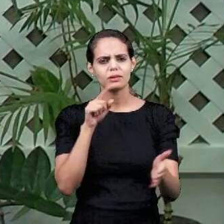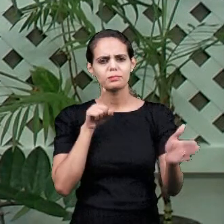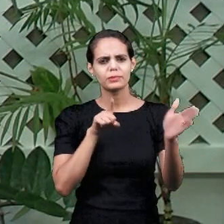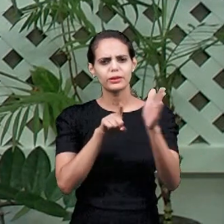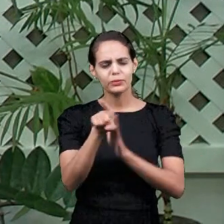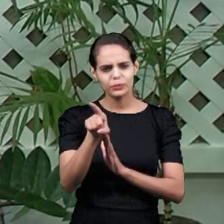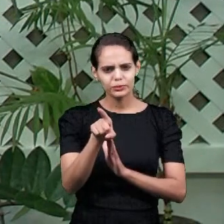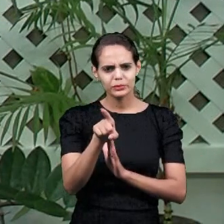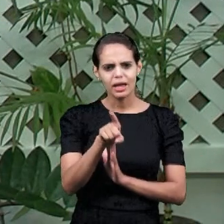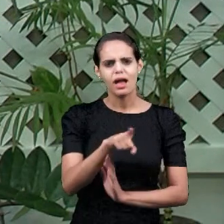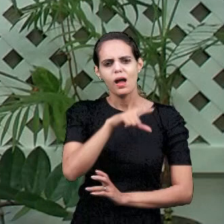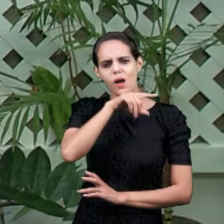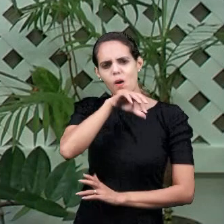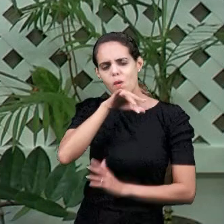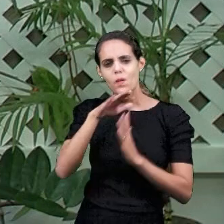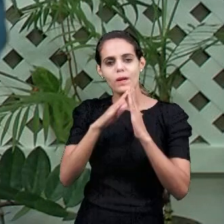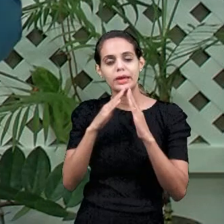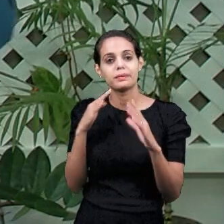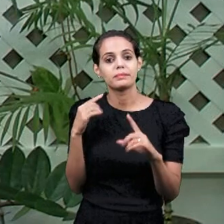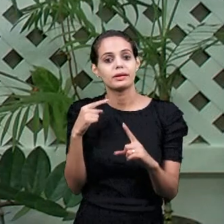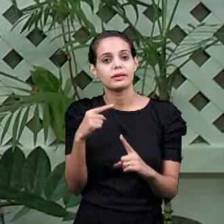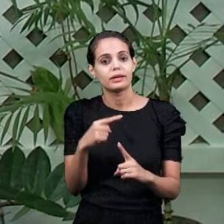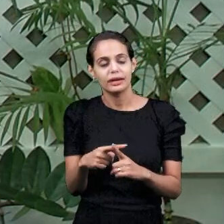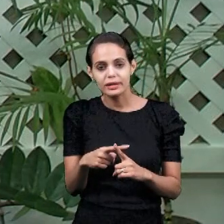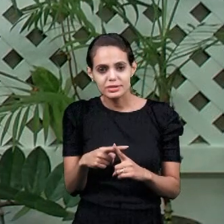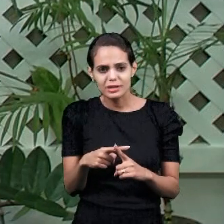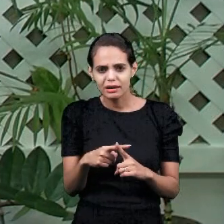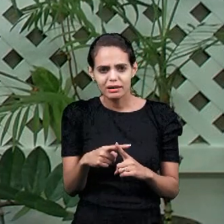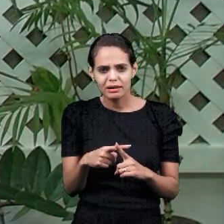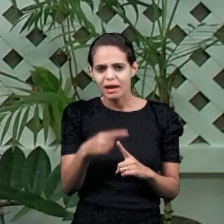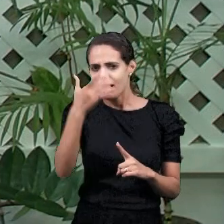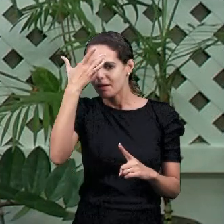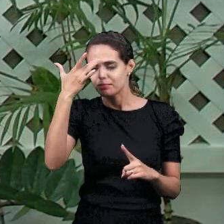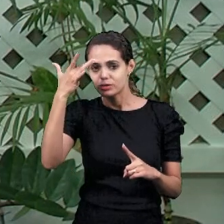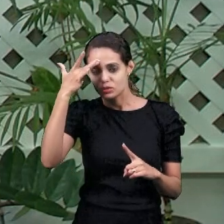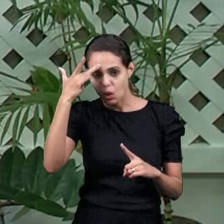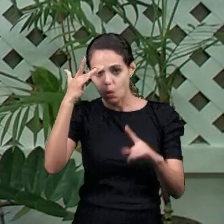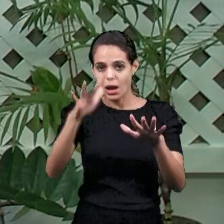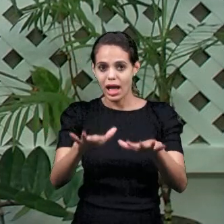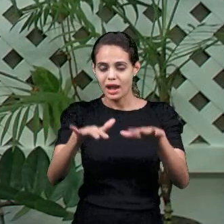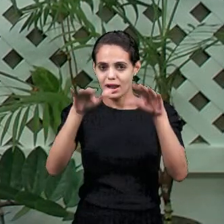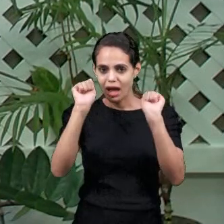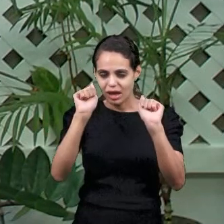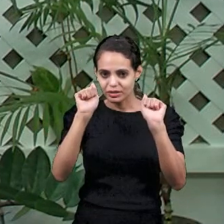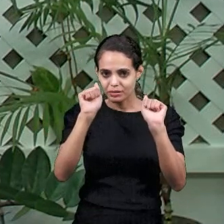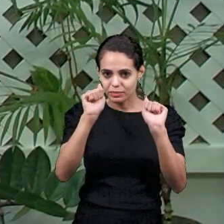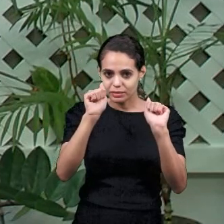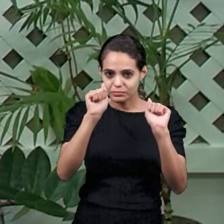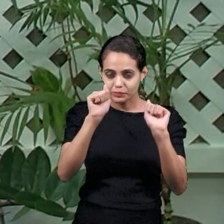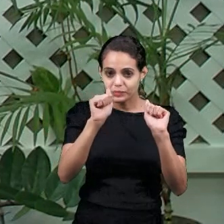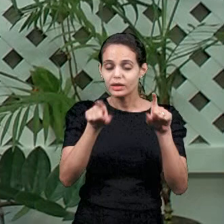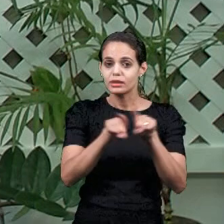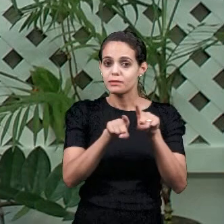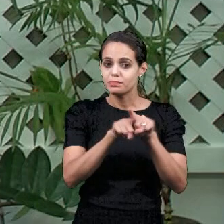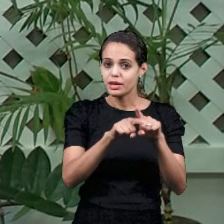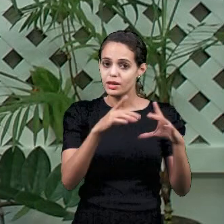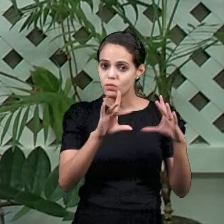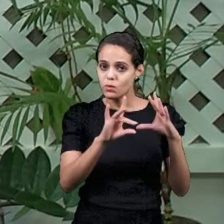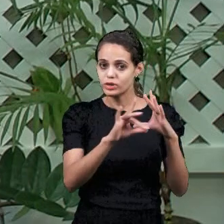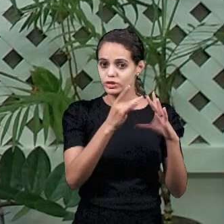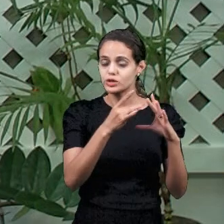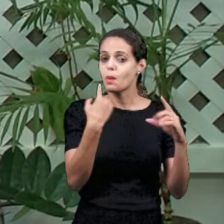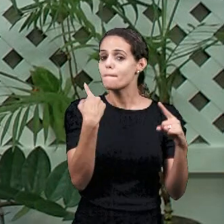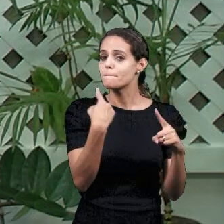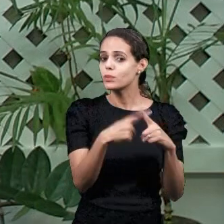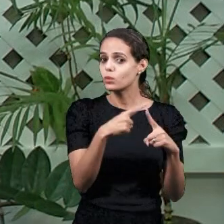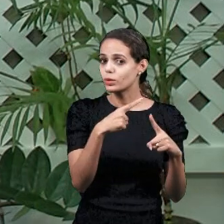c'est nécessaire que ces choses se passent, l'anathème, l'Antichrist, parce que les fidèles vont rester, les